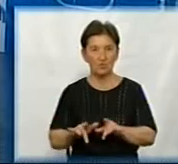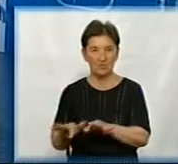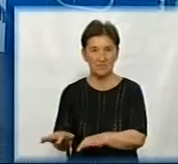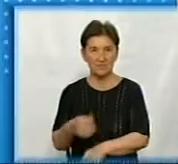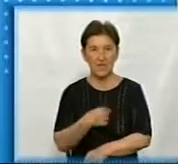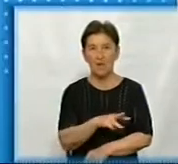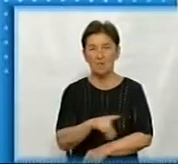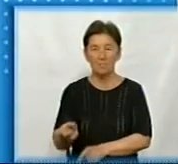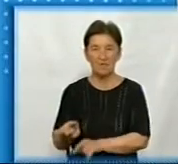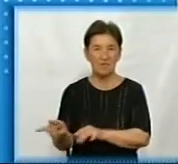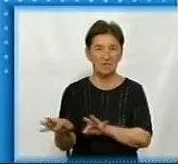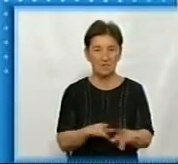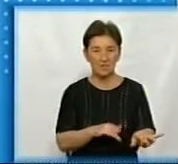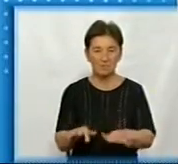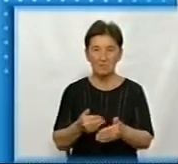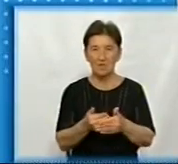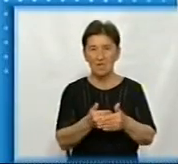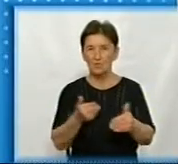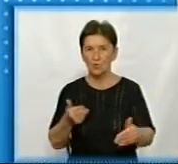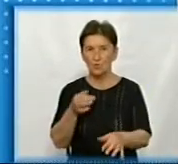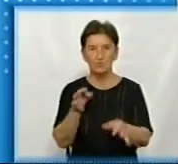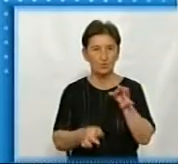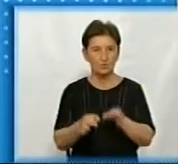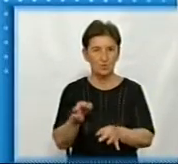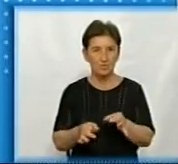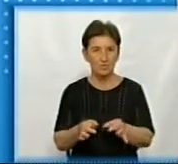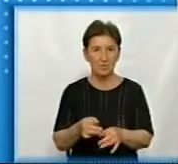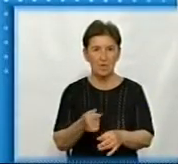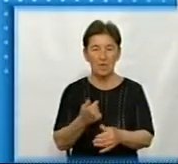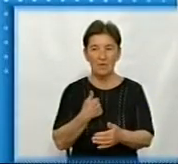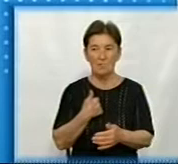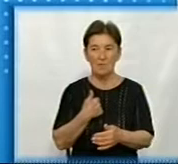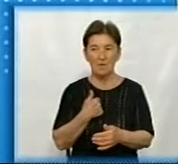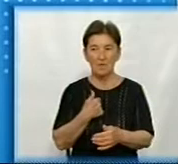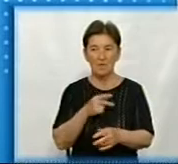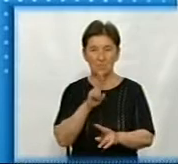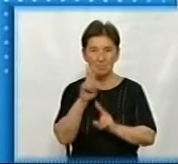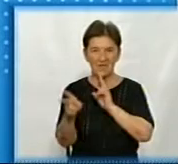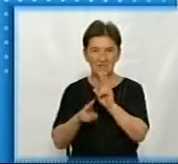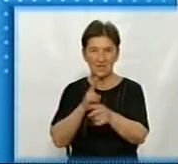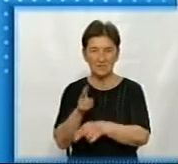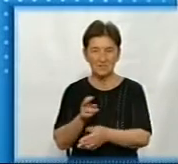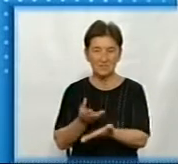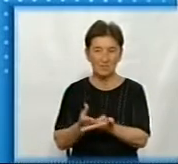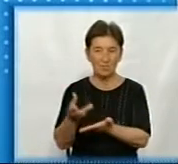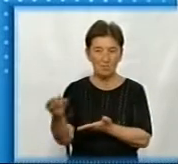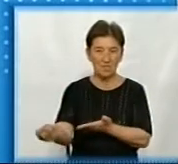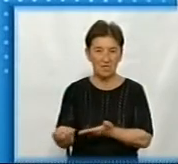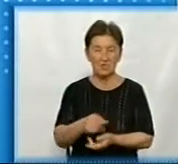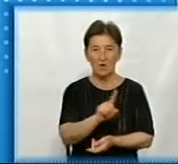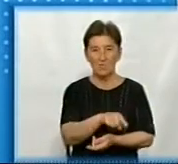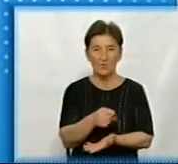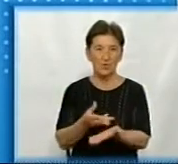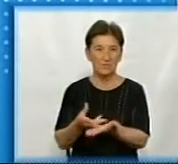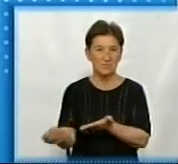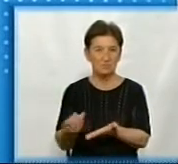діємо... досудове врегулювання спору, ми претензії направляємо, вимоги щодо сплати. Вони сплачують